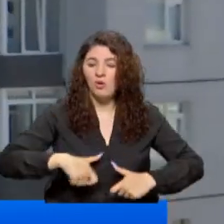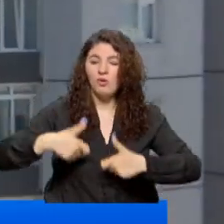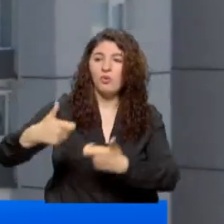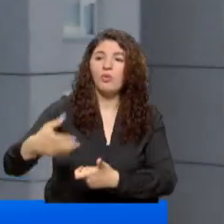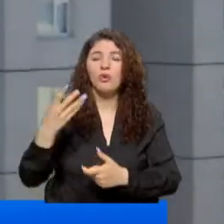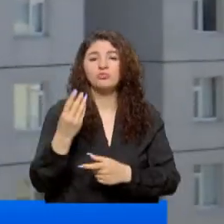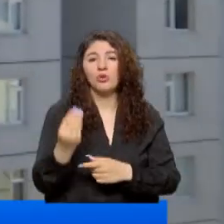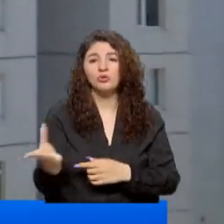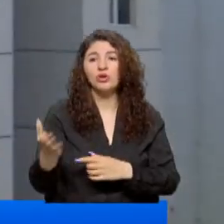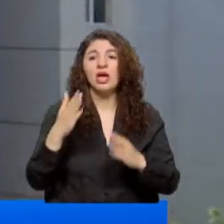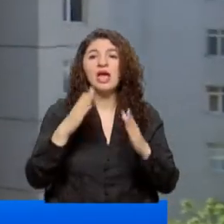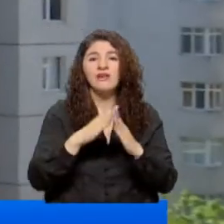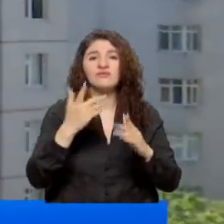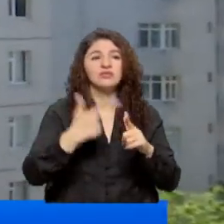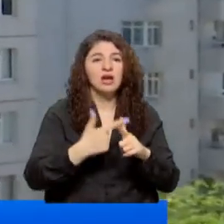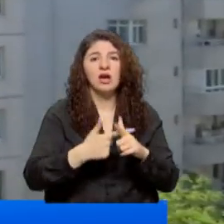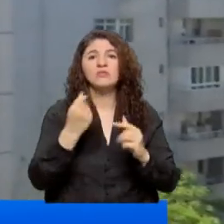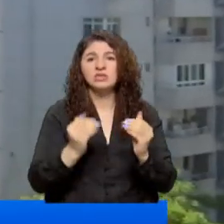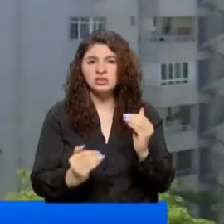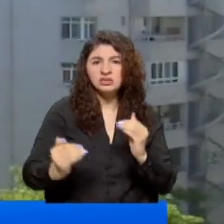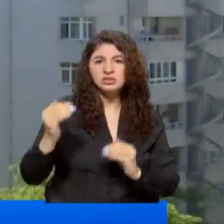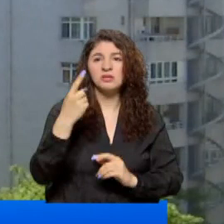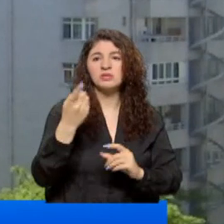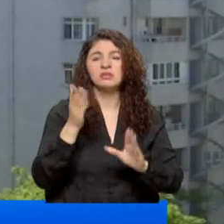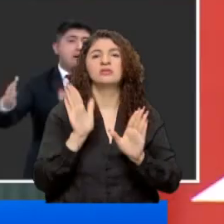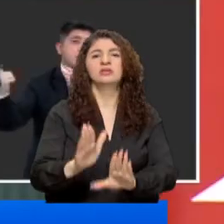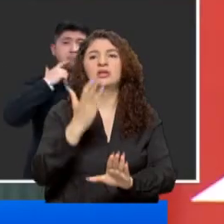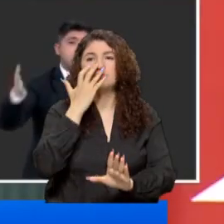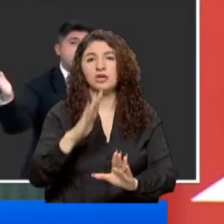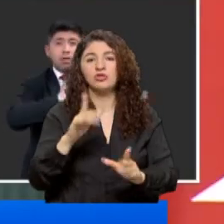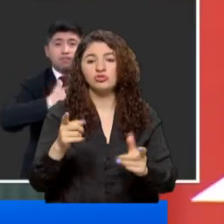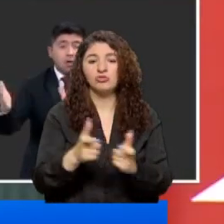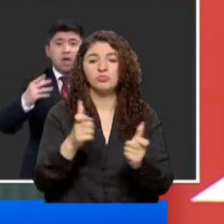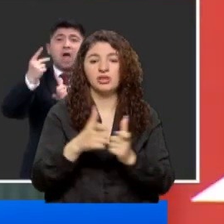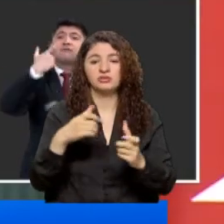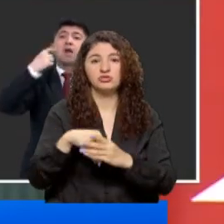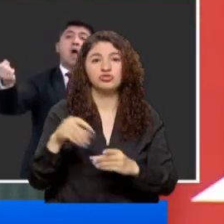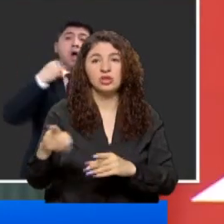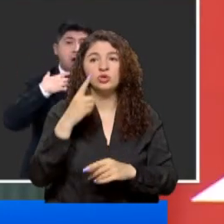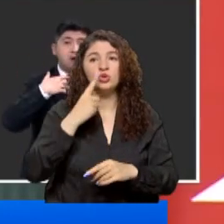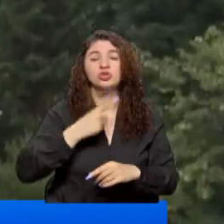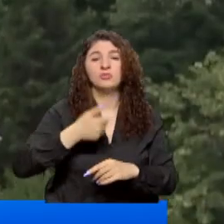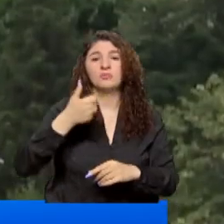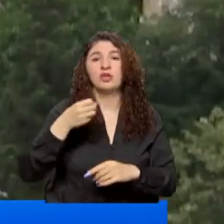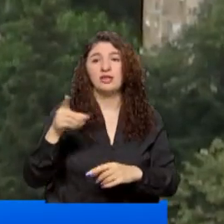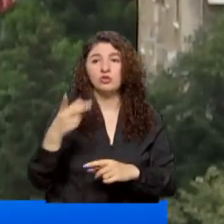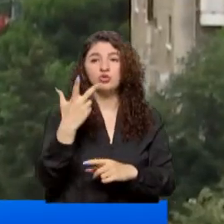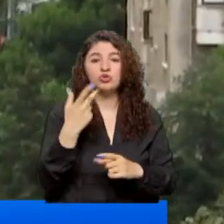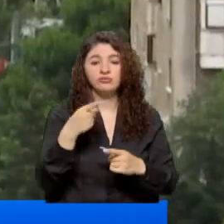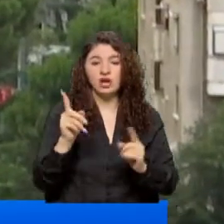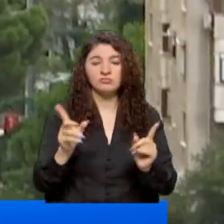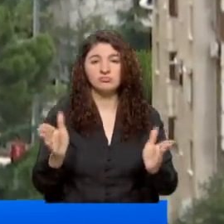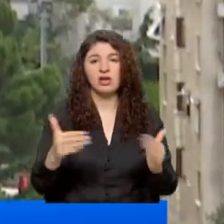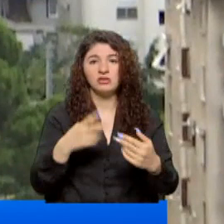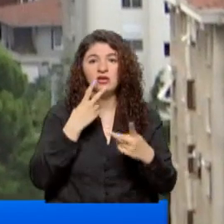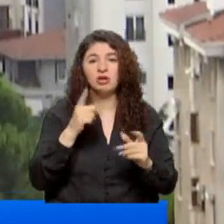oldu konut fiyatlarındaki ve kirada ki durmak bilmeyen artışa bir fren bekleniyordu kabine toplantısından Cumhurbaşkanı Erdoğan üç ayrı